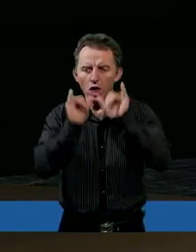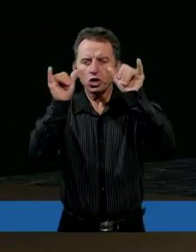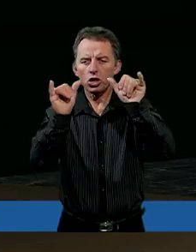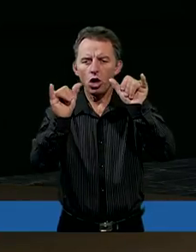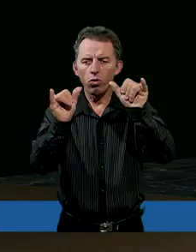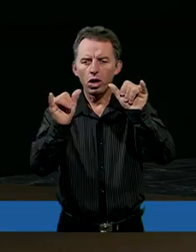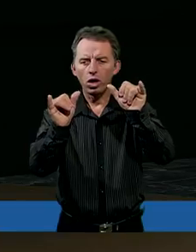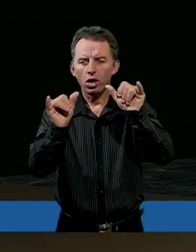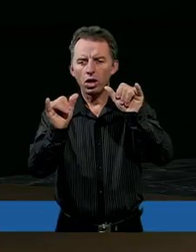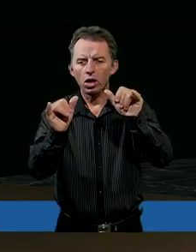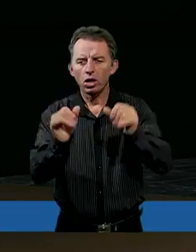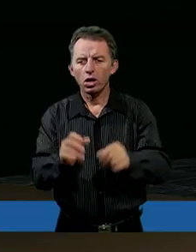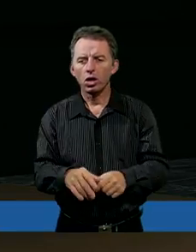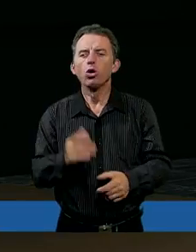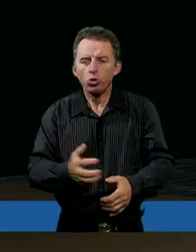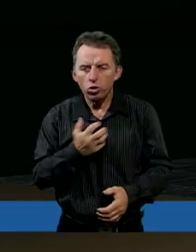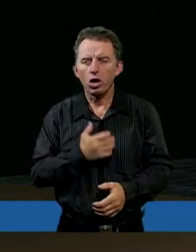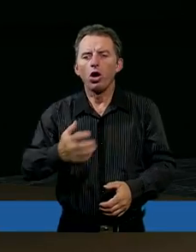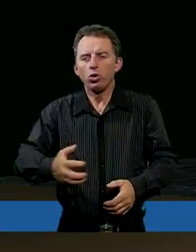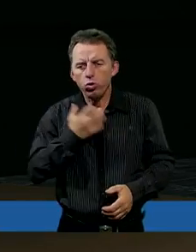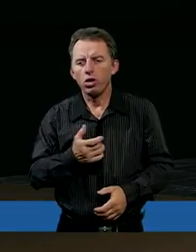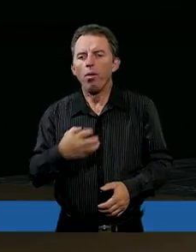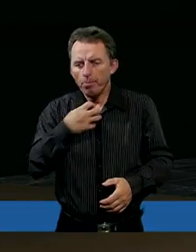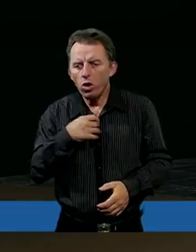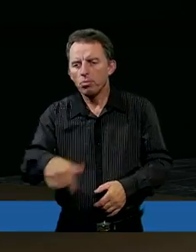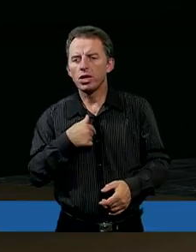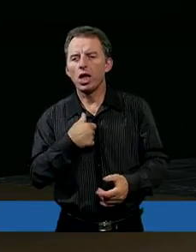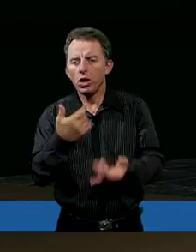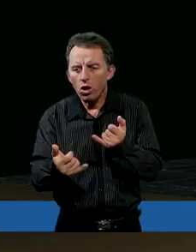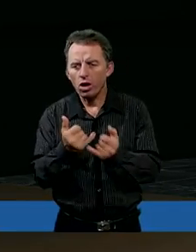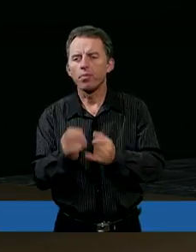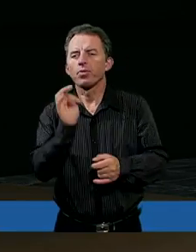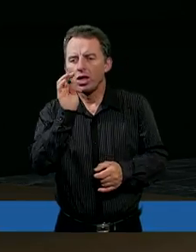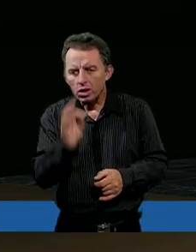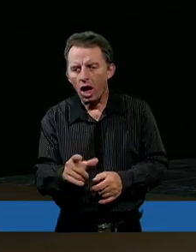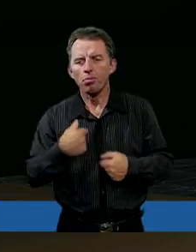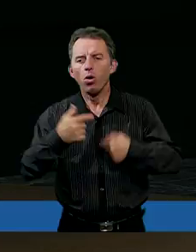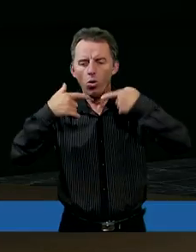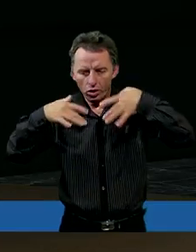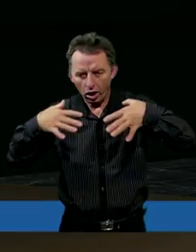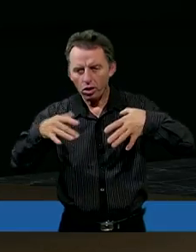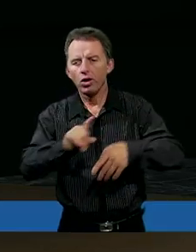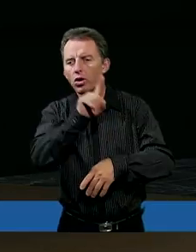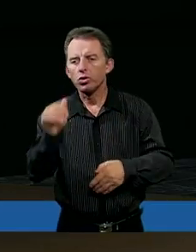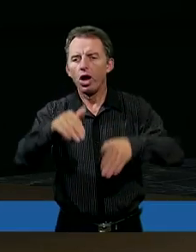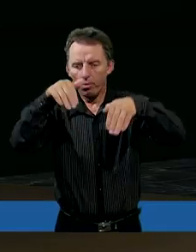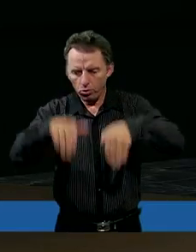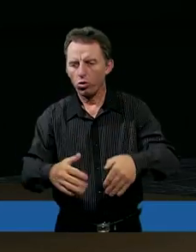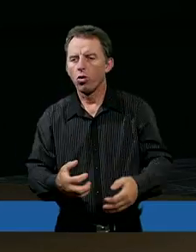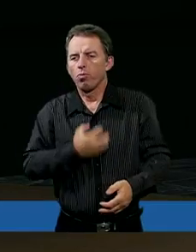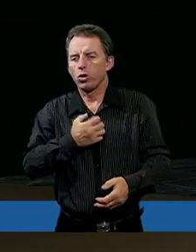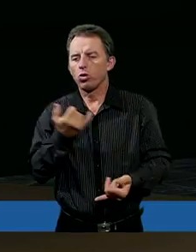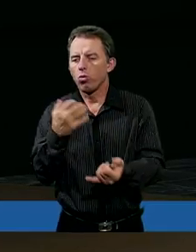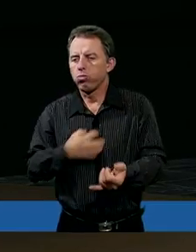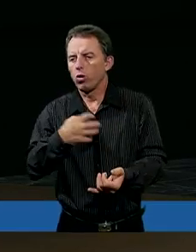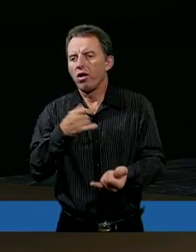zakrzyknął: czuję, czuję, boli mnie noga. I tak był uradowany, że poczuł ból w